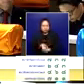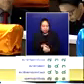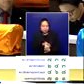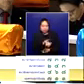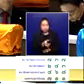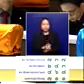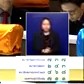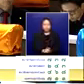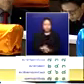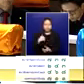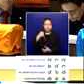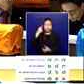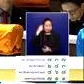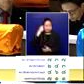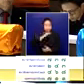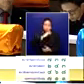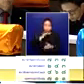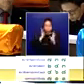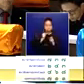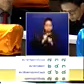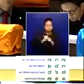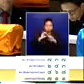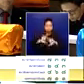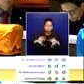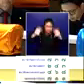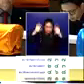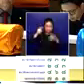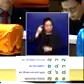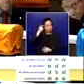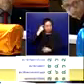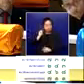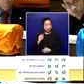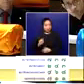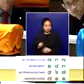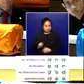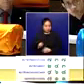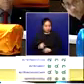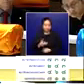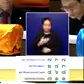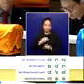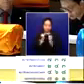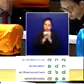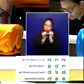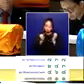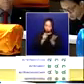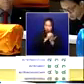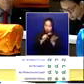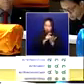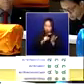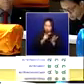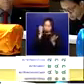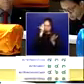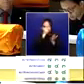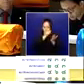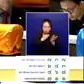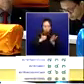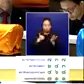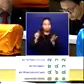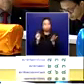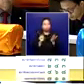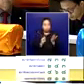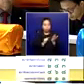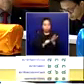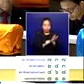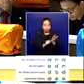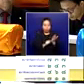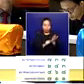ดว่าถ้าเจ้าหน้าที่รัฐยังมีทัศนคติเช่นนี้ไม่ว่าเราจะเขียนรัฐธรรมนูญให้สวยหรูอย่างไรนะคะมัน